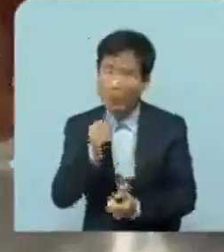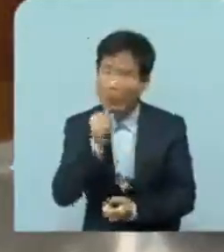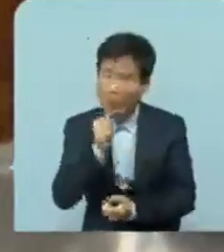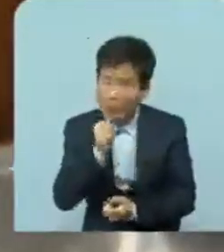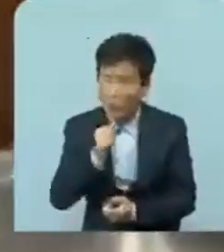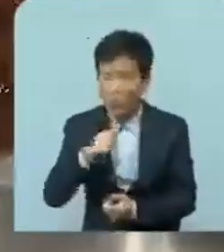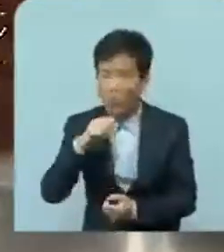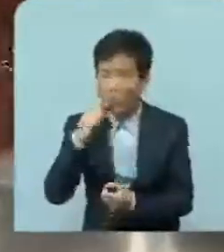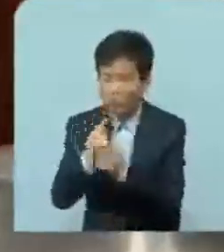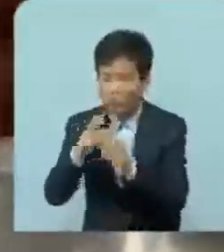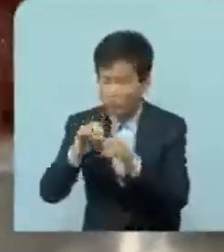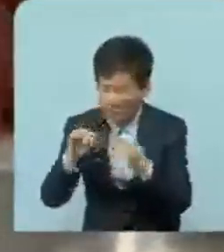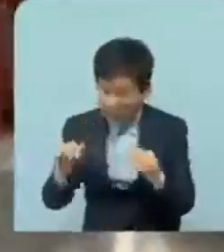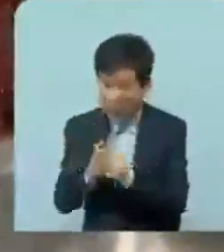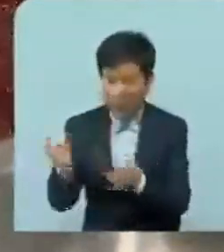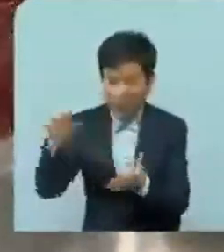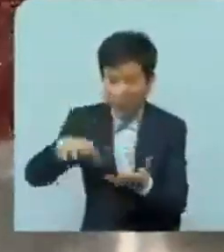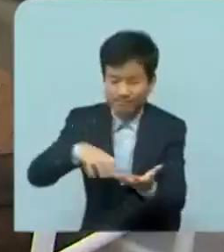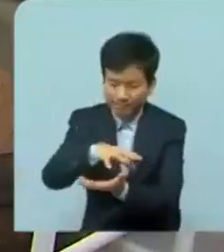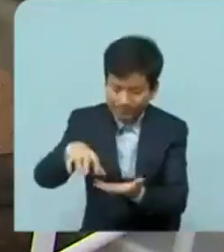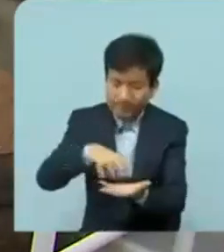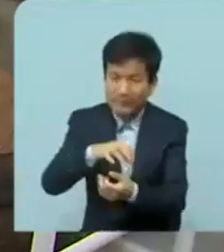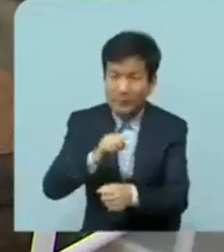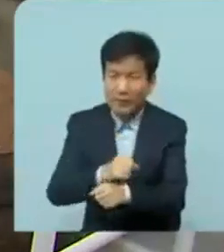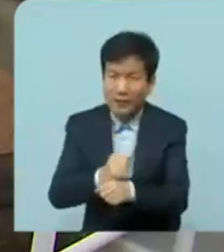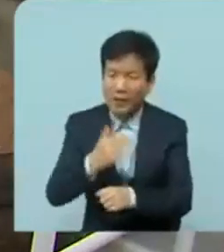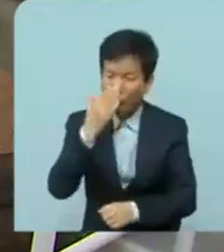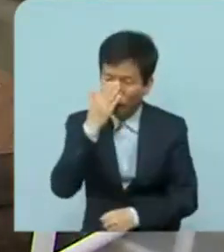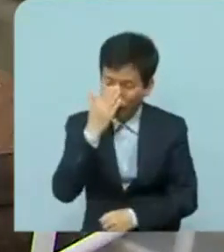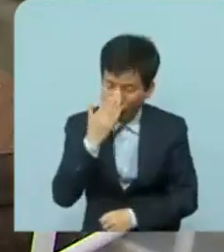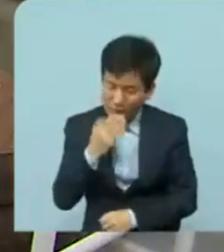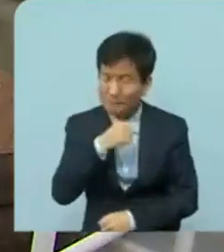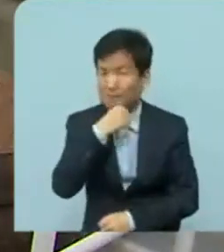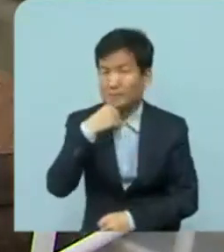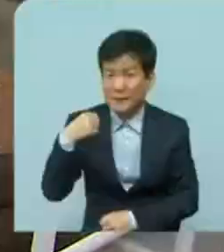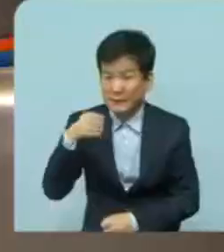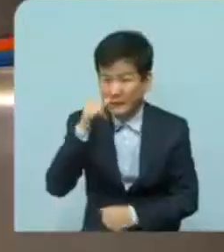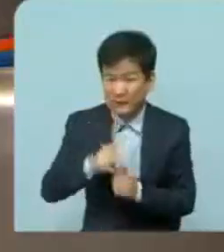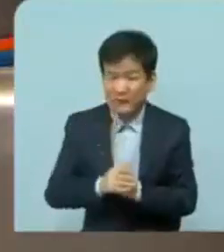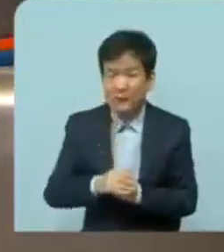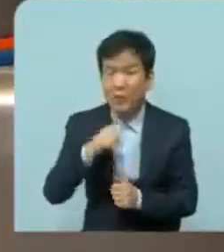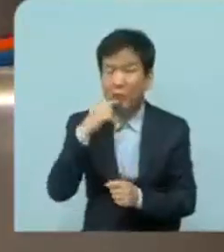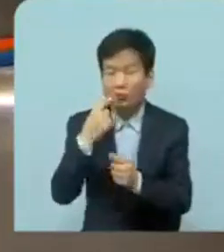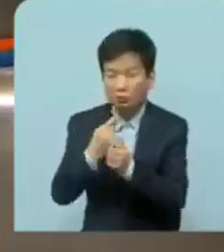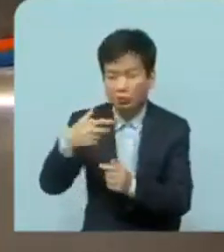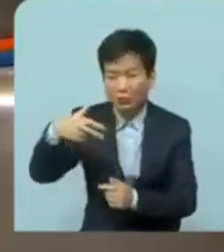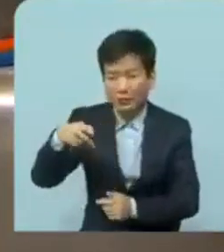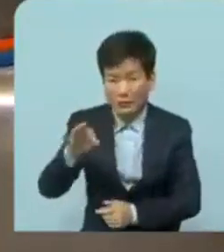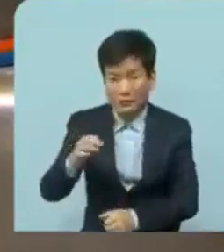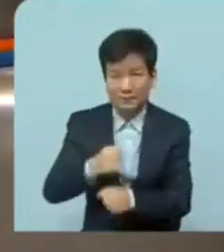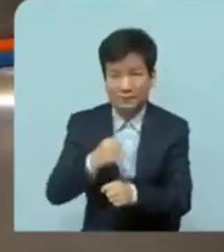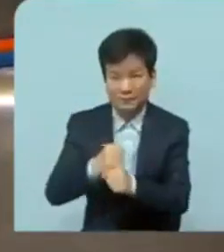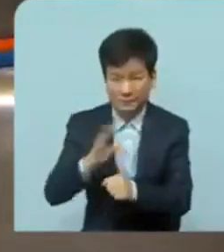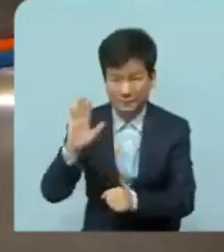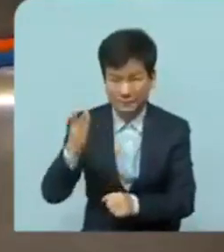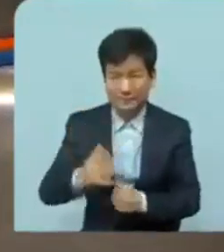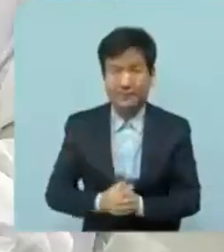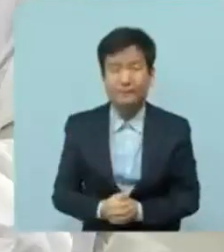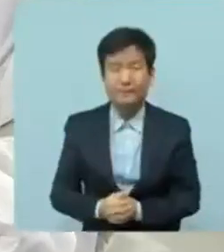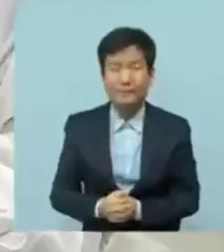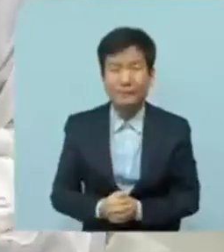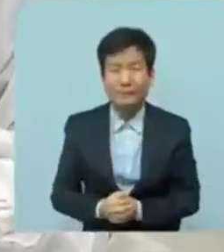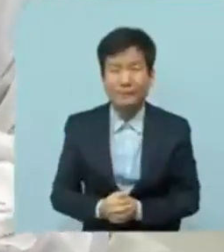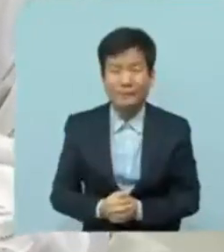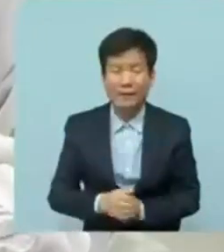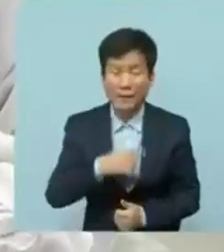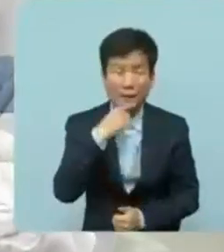와 고춧가루 엿기름 등을 넣어 버무리면 순하면서도 감칠맛이 도는 팥 고추장이 완성됩니다 흙으로 맺은